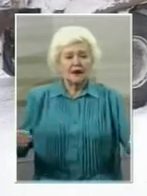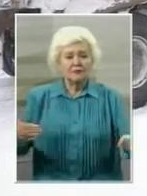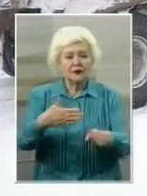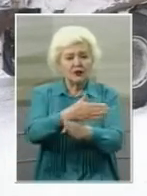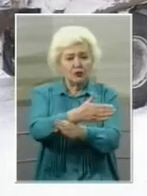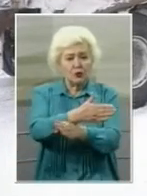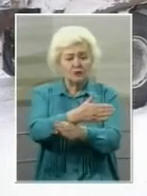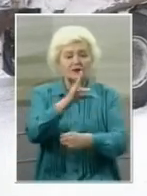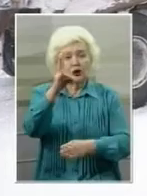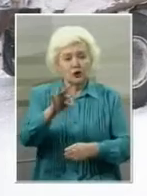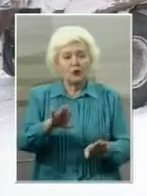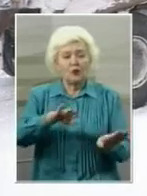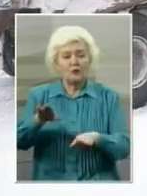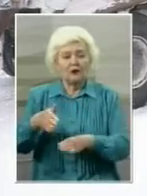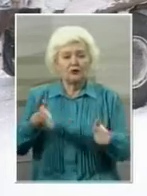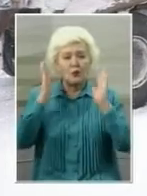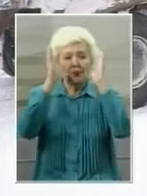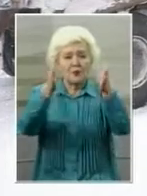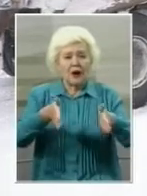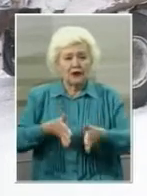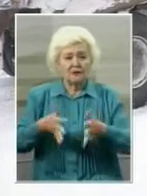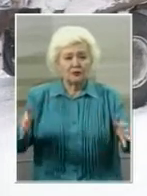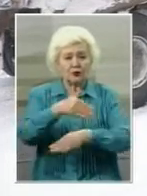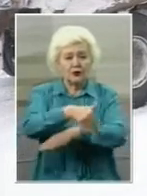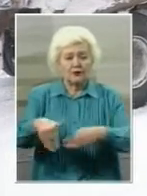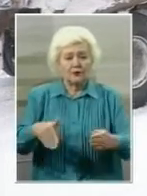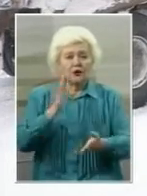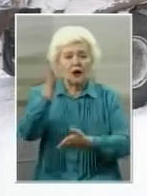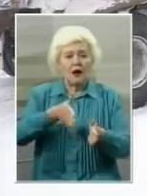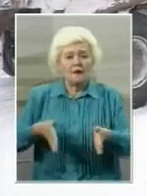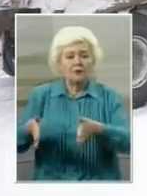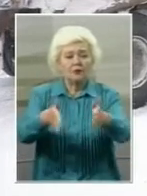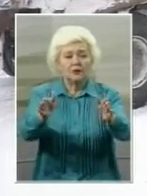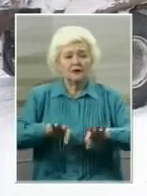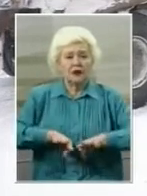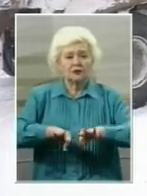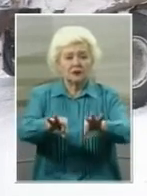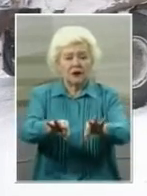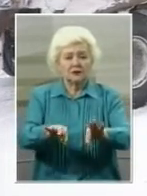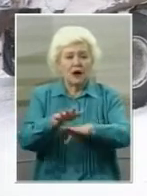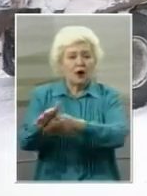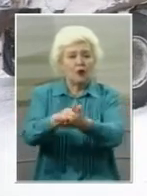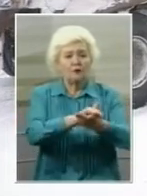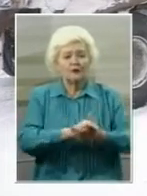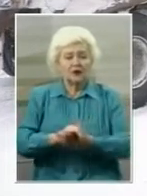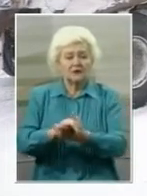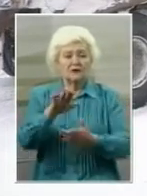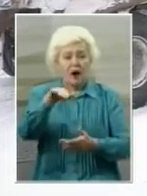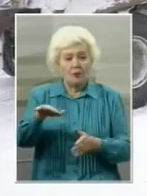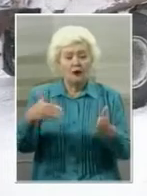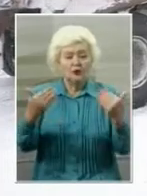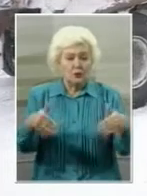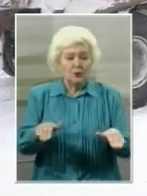перекрестки. Ну, потім магістральні вулиці по маршрутам транспорту общественного, а потім